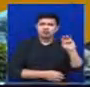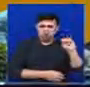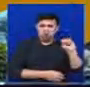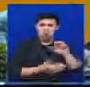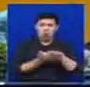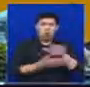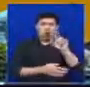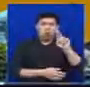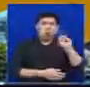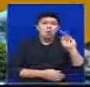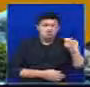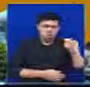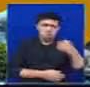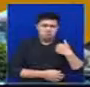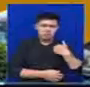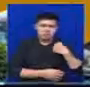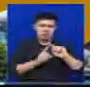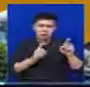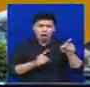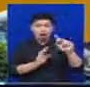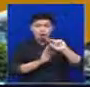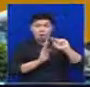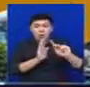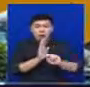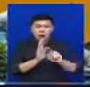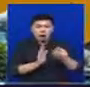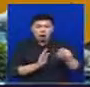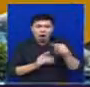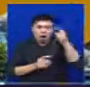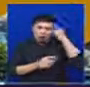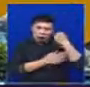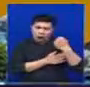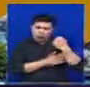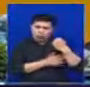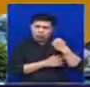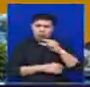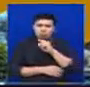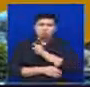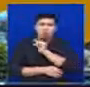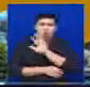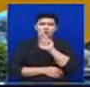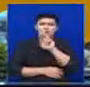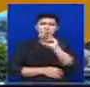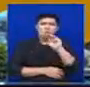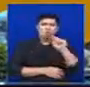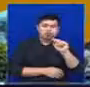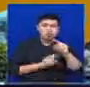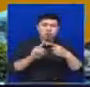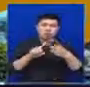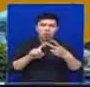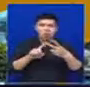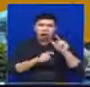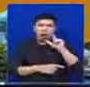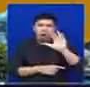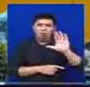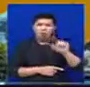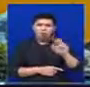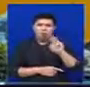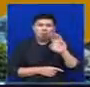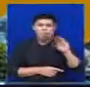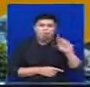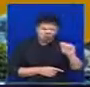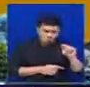โลมด้วยนะเว้นแต่กรณีที่กฎหมายบัญญัติให้เป็นอำนาจและหน้าที่ของรัฐมนตรีและยังคงข้อห้ามรัฐมนตรี